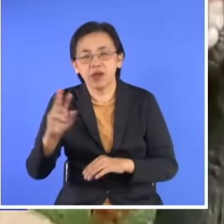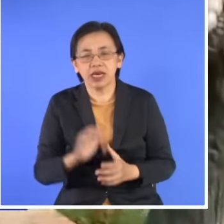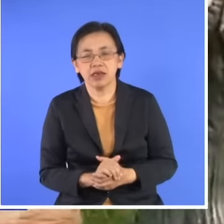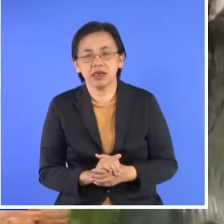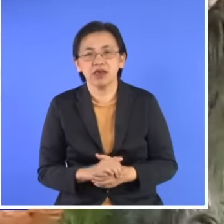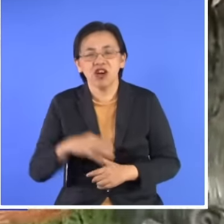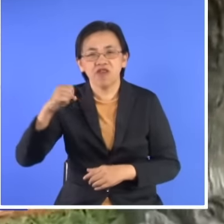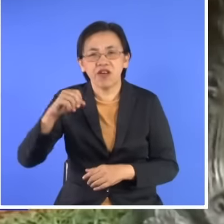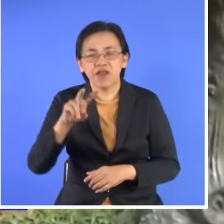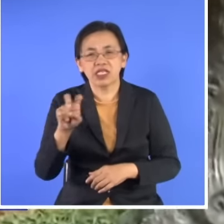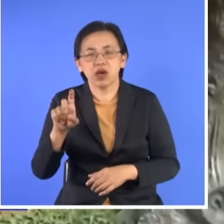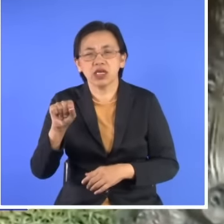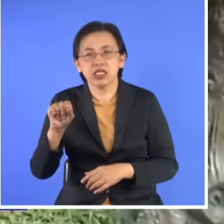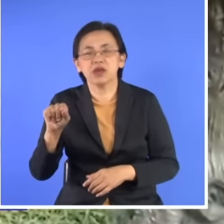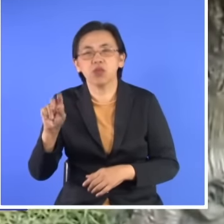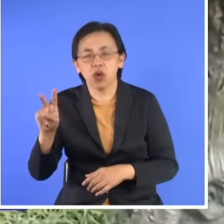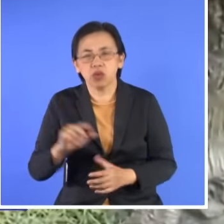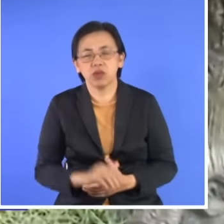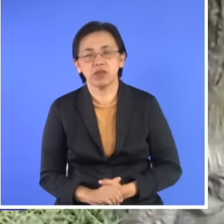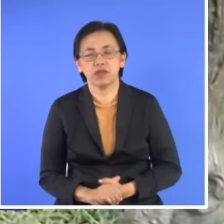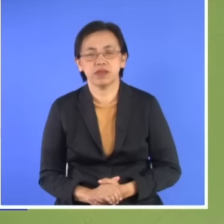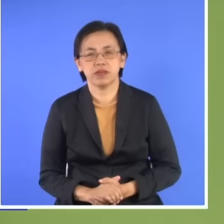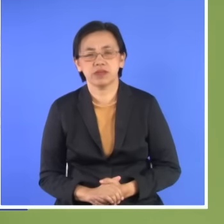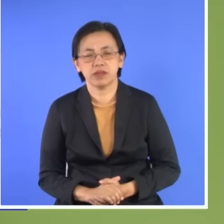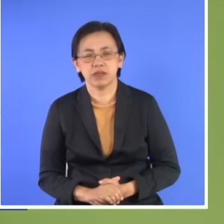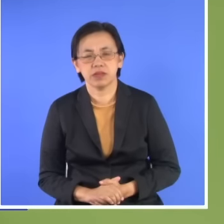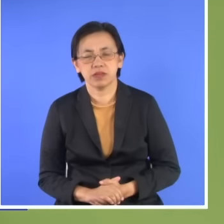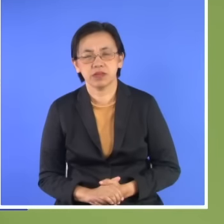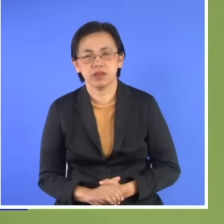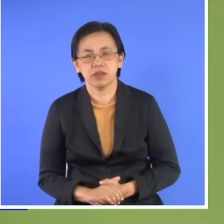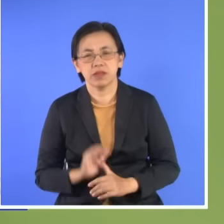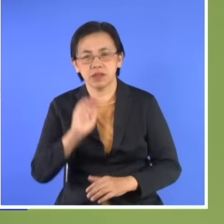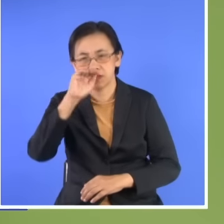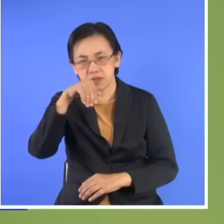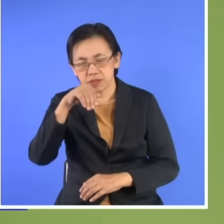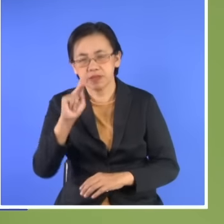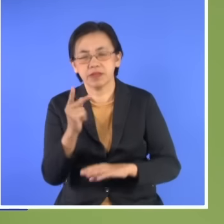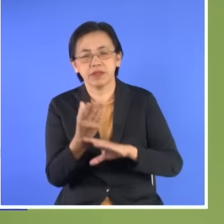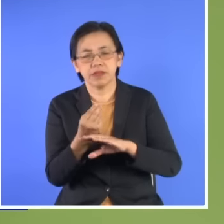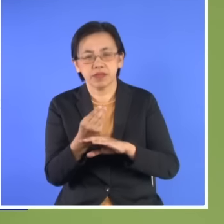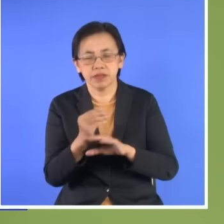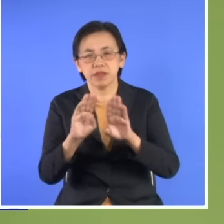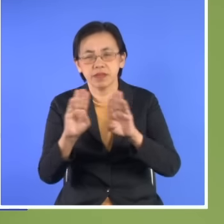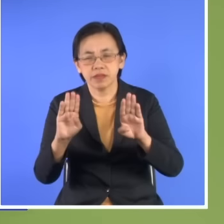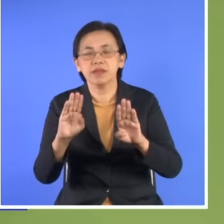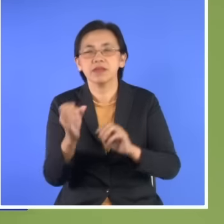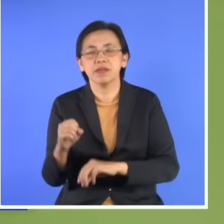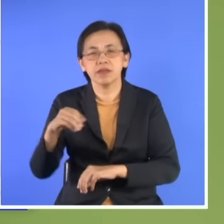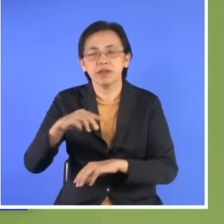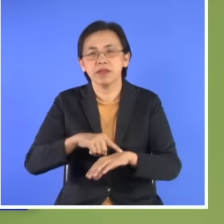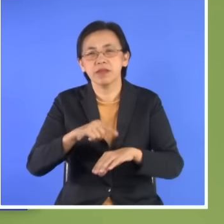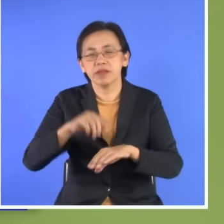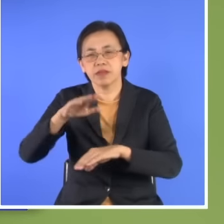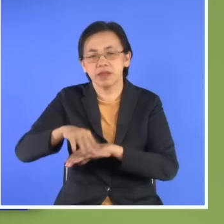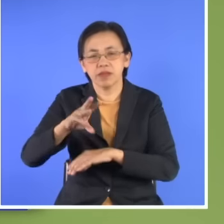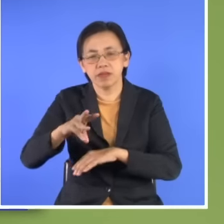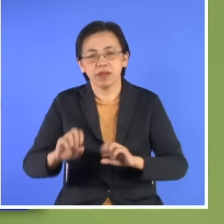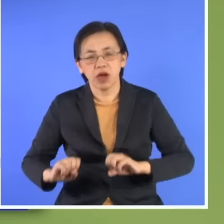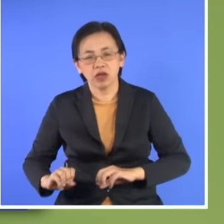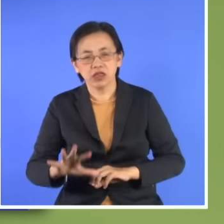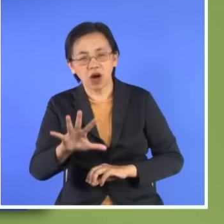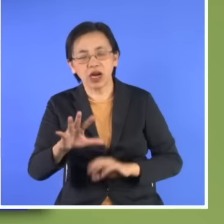ไฟฟ้า 220โวลต์ซึ่งทางเทศบาลเมืองกำแพงเพชรเนี่ยบอกว่าจะเปิดไฟเนี่ยประมาณสักเวลา 18:00นเพื่อส่องป้ายสวนสาธารณะ